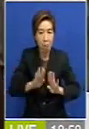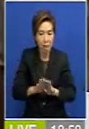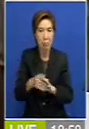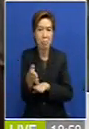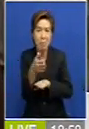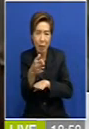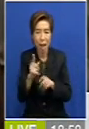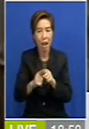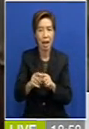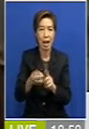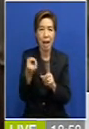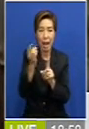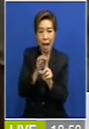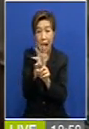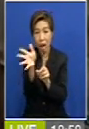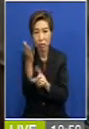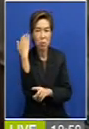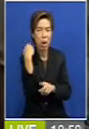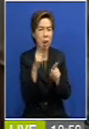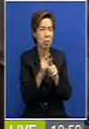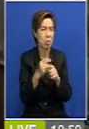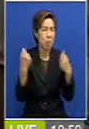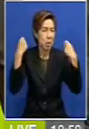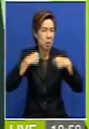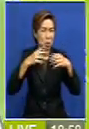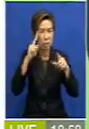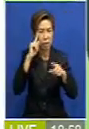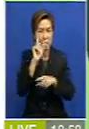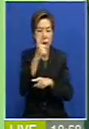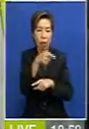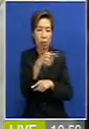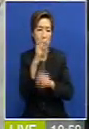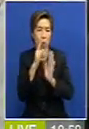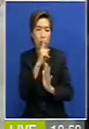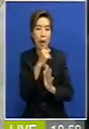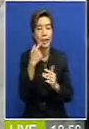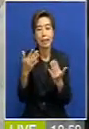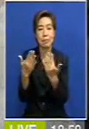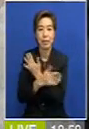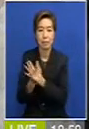และรวงข้าวแทนชุดสุวรรณเจดีย์หลังถูกวิจารณ์ไม่เหมาะสม